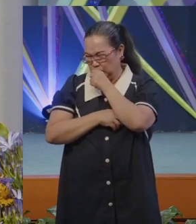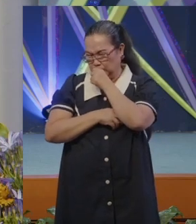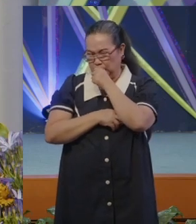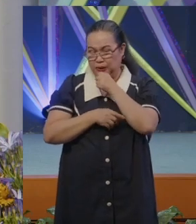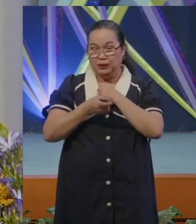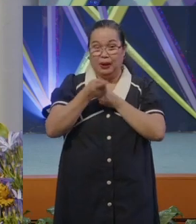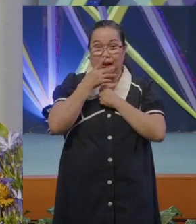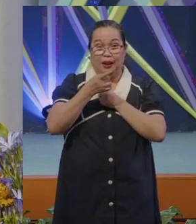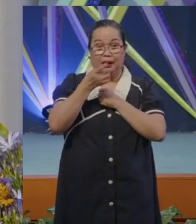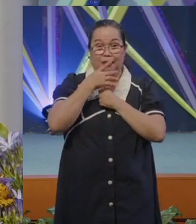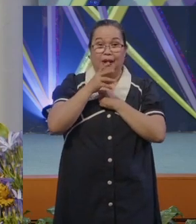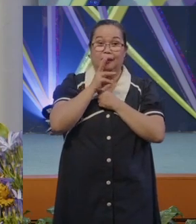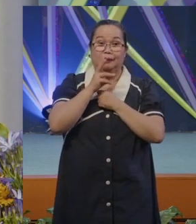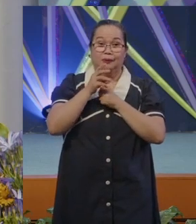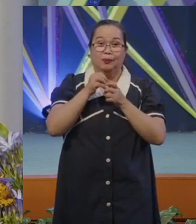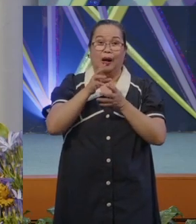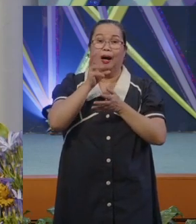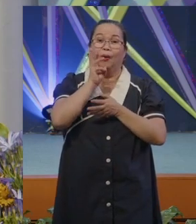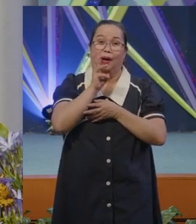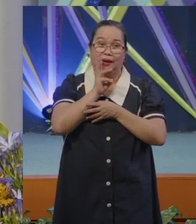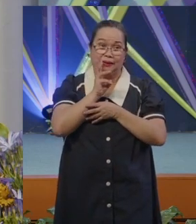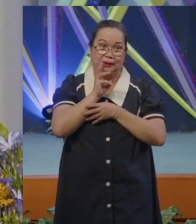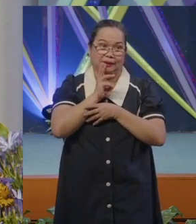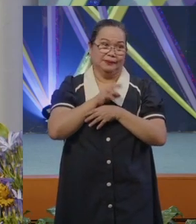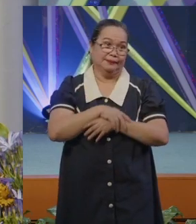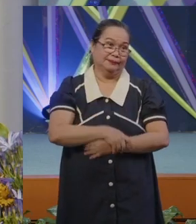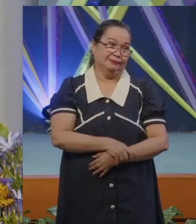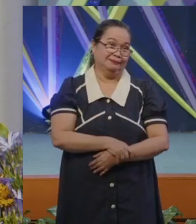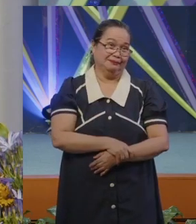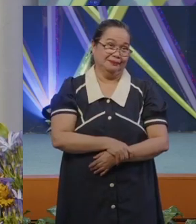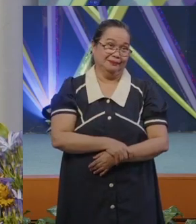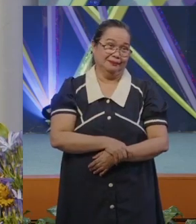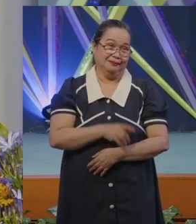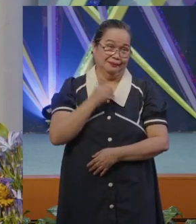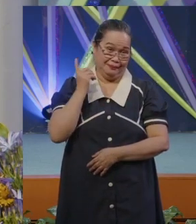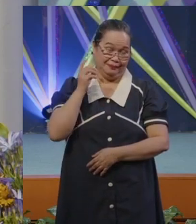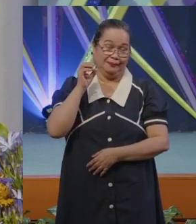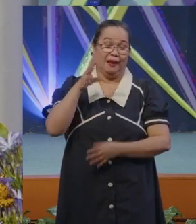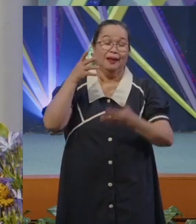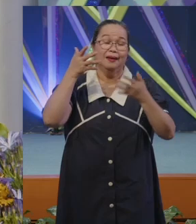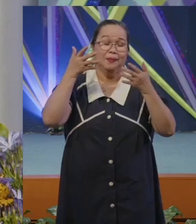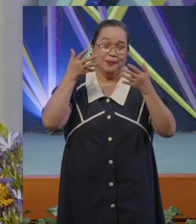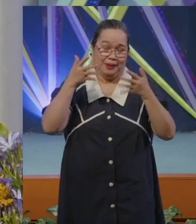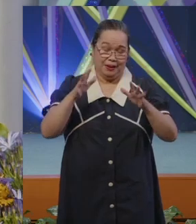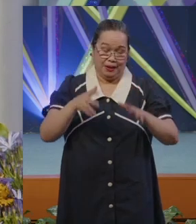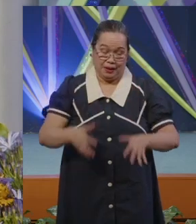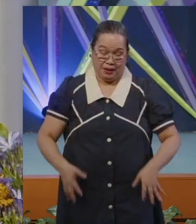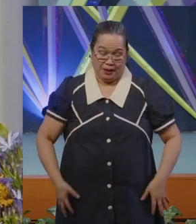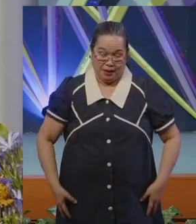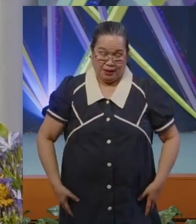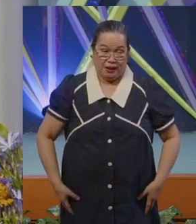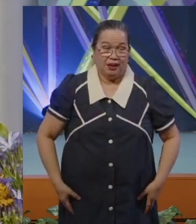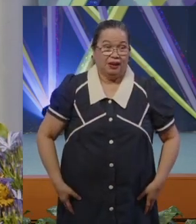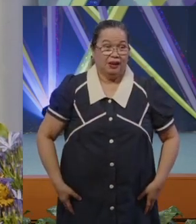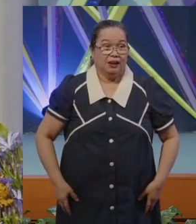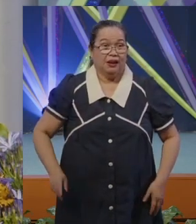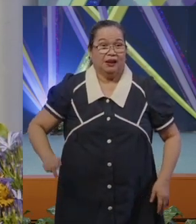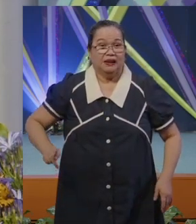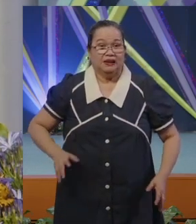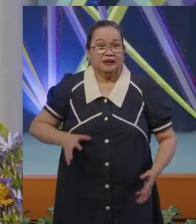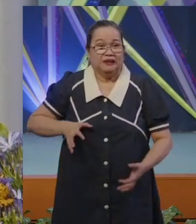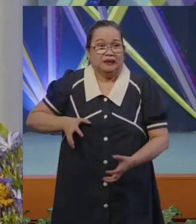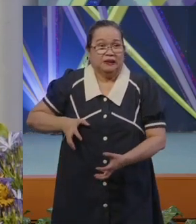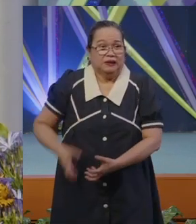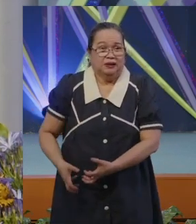po ako ng tubig. Uminom na po ako ng gamot. No? Tapos, nung ako'y papatayo na, abay, pinulikat pa po